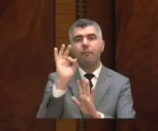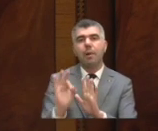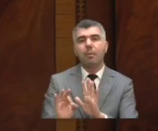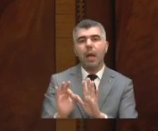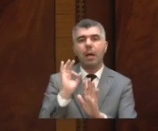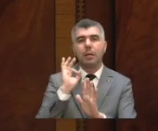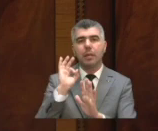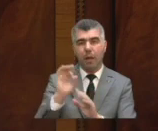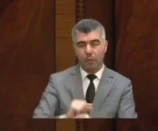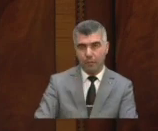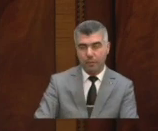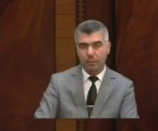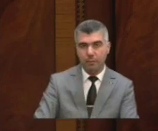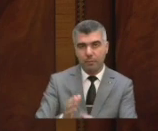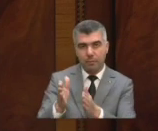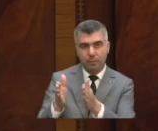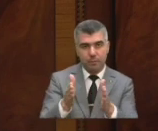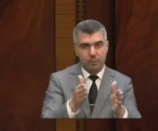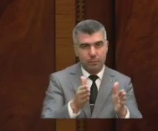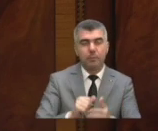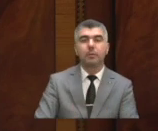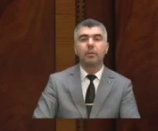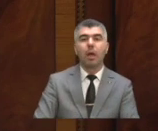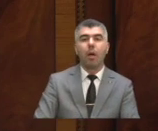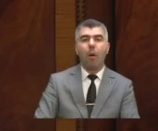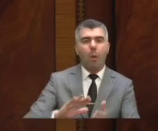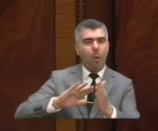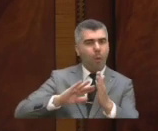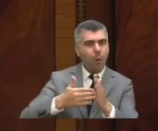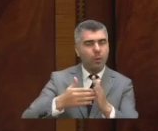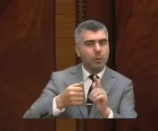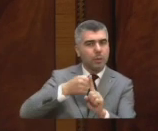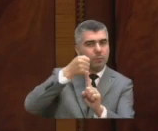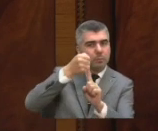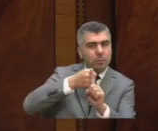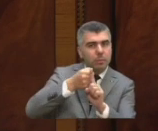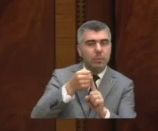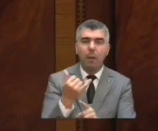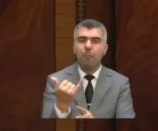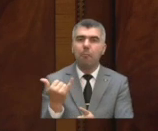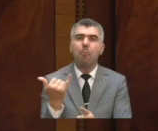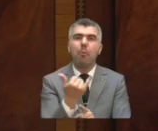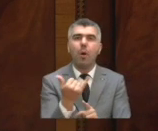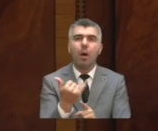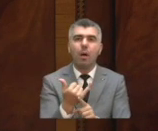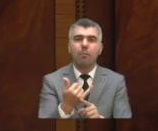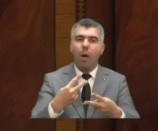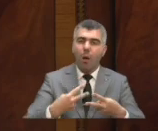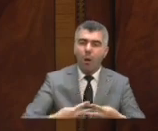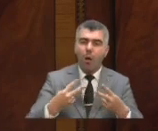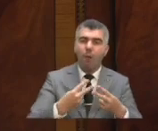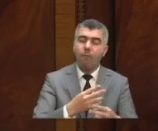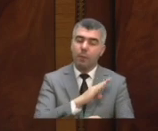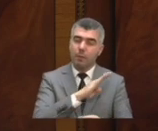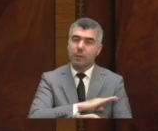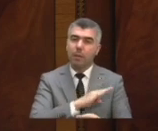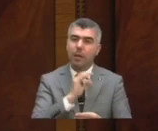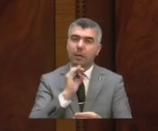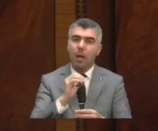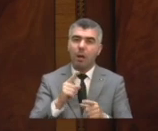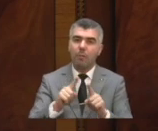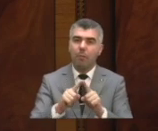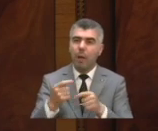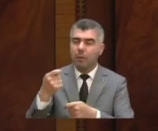7% وما من شك انه رغم هذه الانجازات المهمه التي ابانت عن ص موض اقتصادنا امام